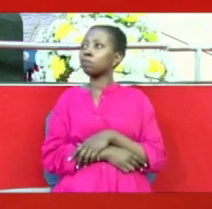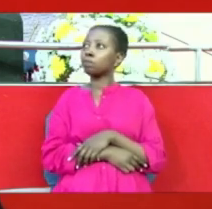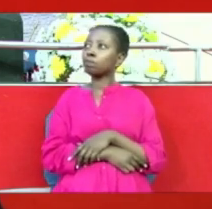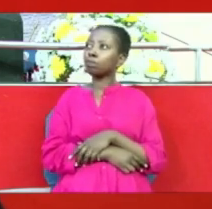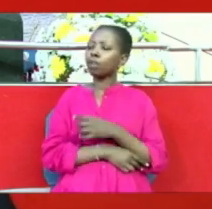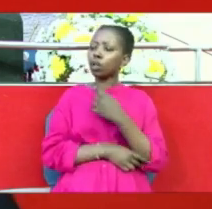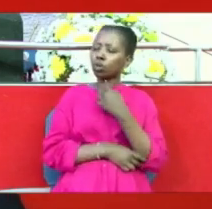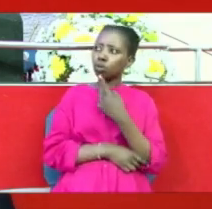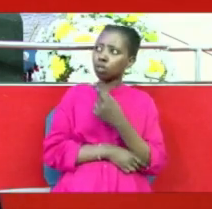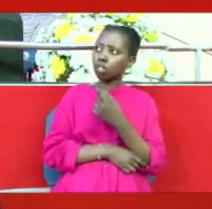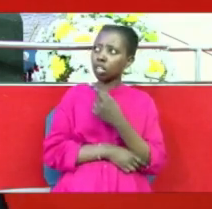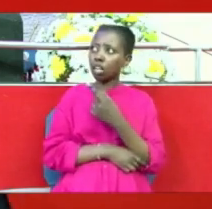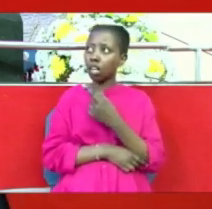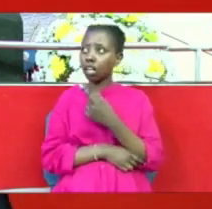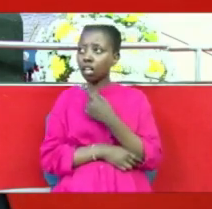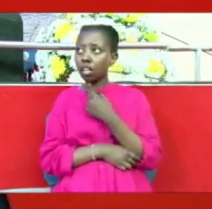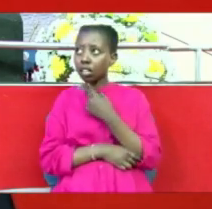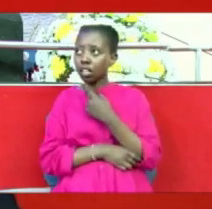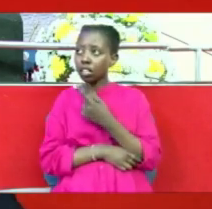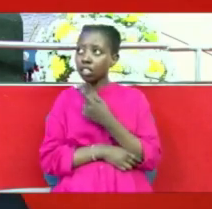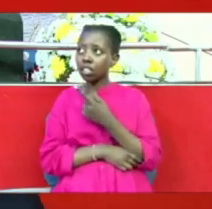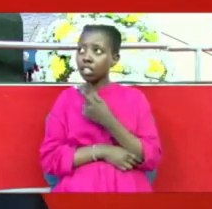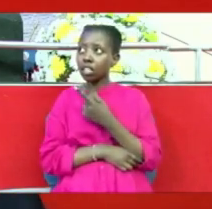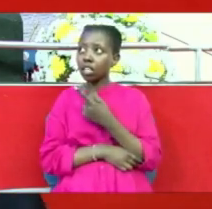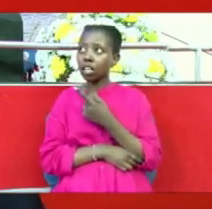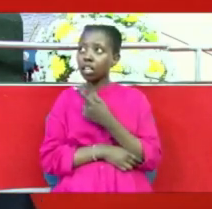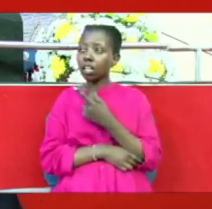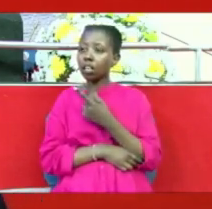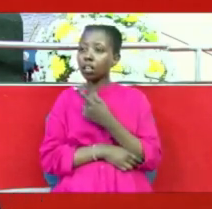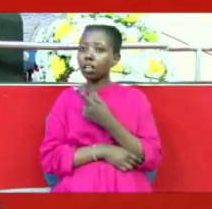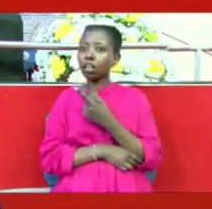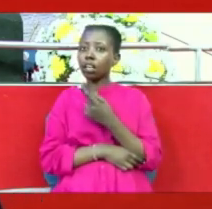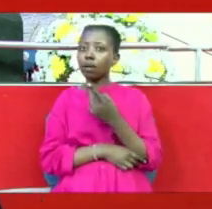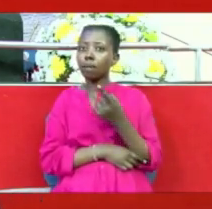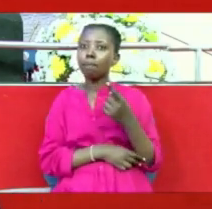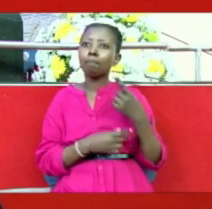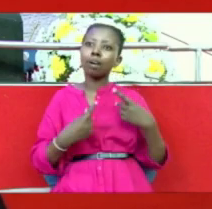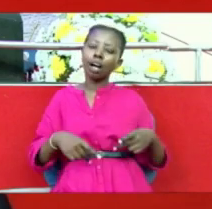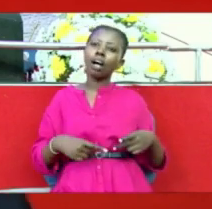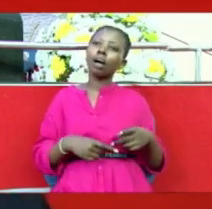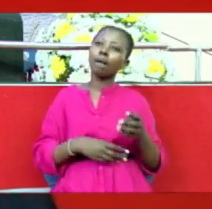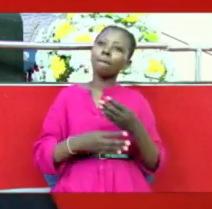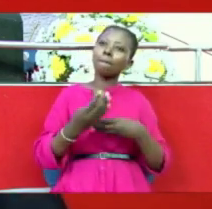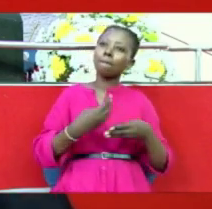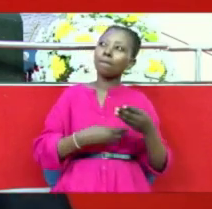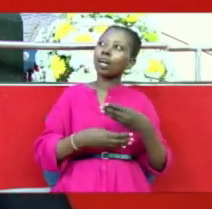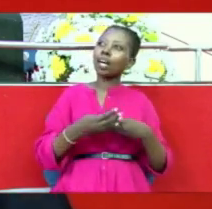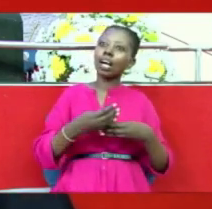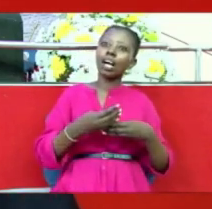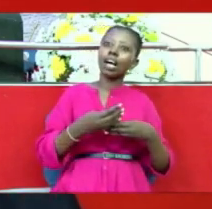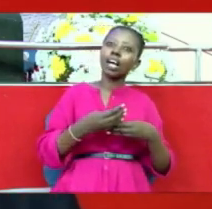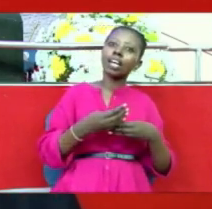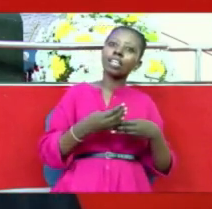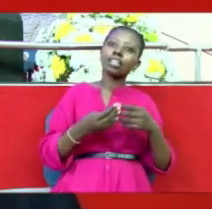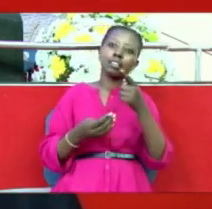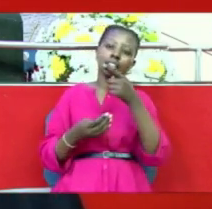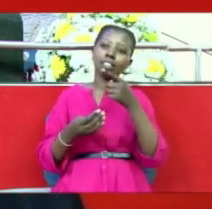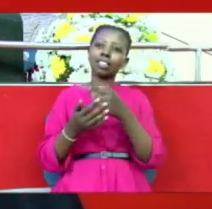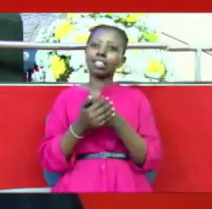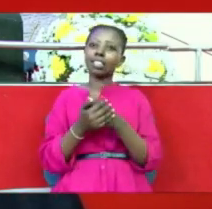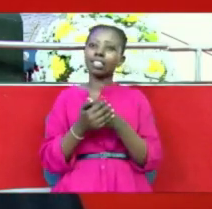Akasema yeye anachamshaga serious. posho inaitwa koko,